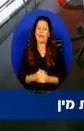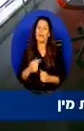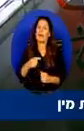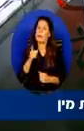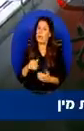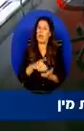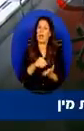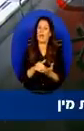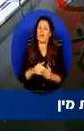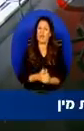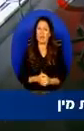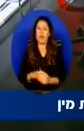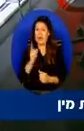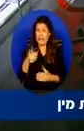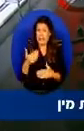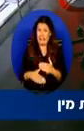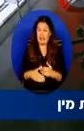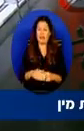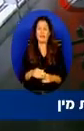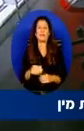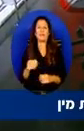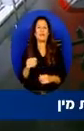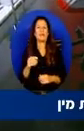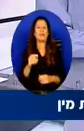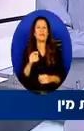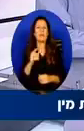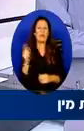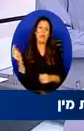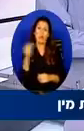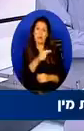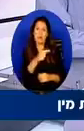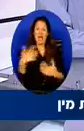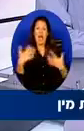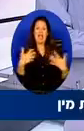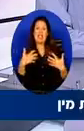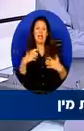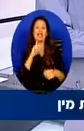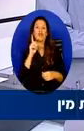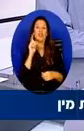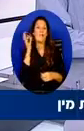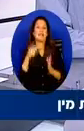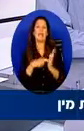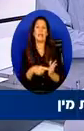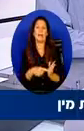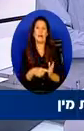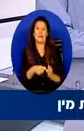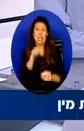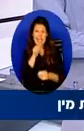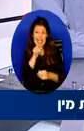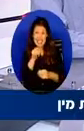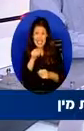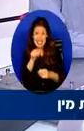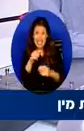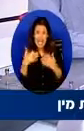דבר אחד. אנחנו חייבים לסיים. ללכת לראות את, ההצעה, את ההצגה תדגימי. אוקיי. ומביאה את הסיפור של אותו שופט שאמר